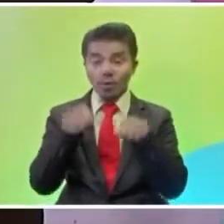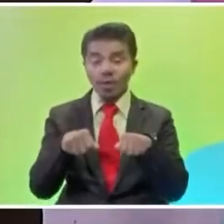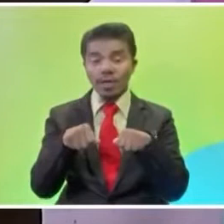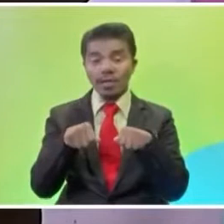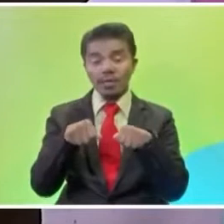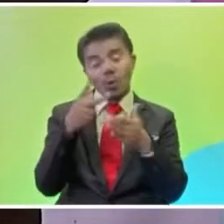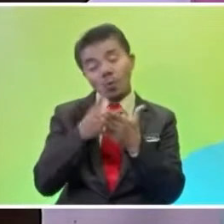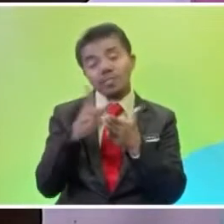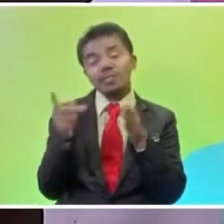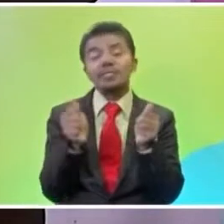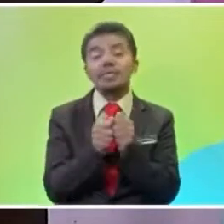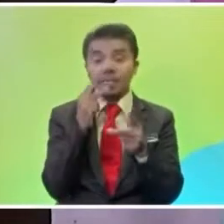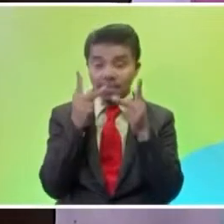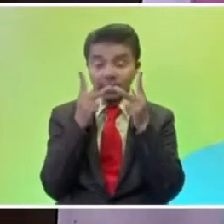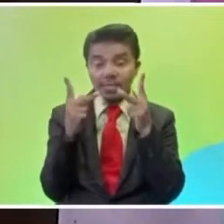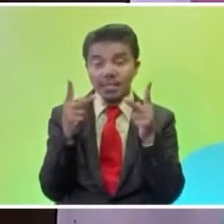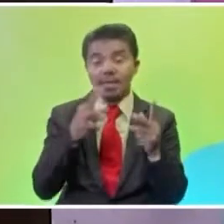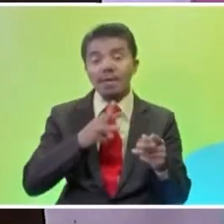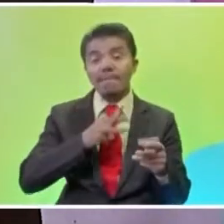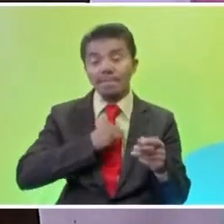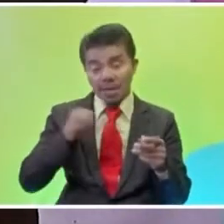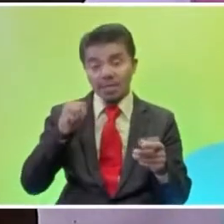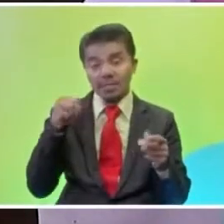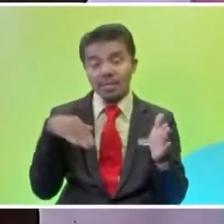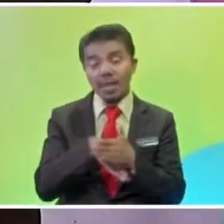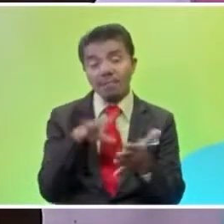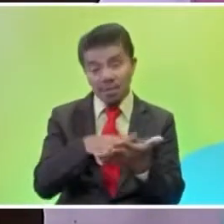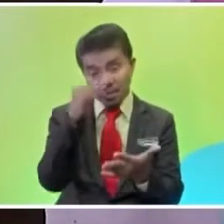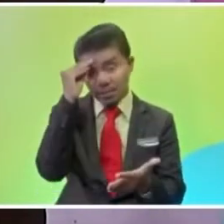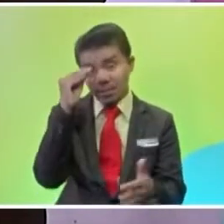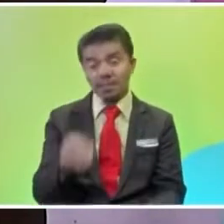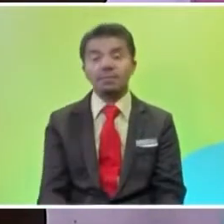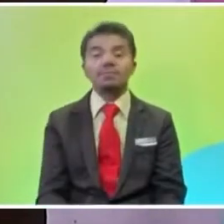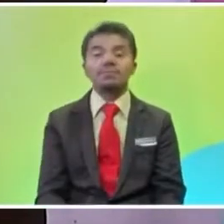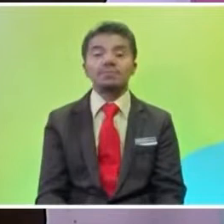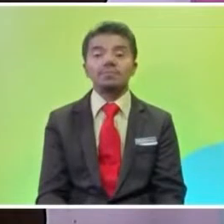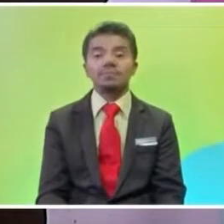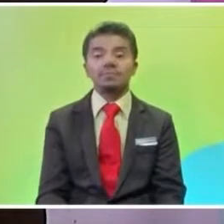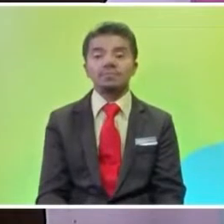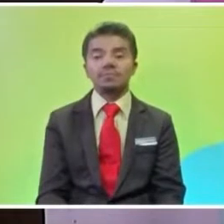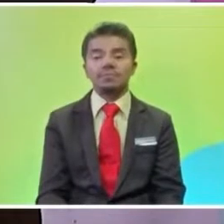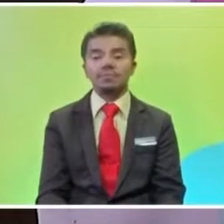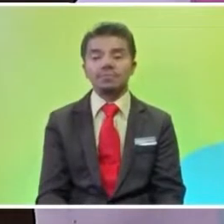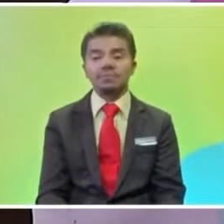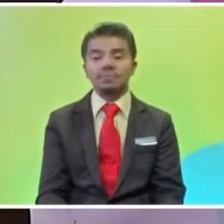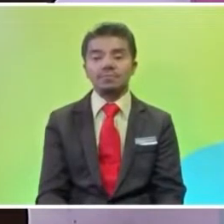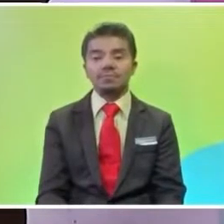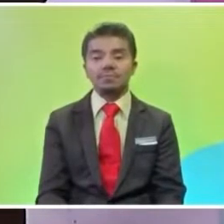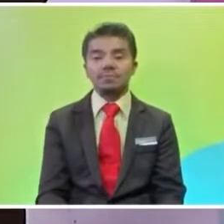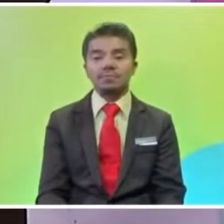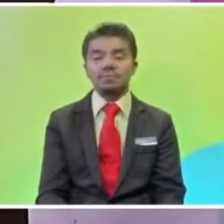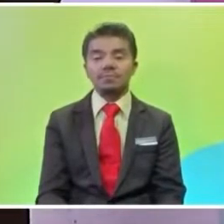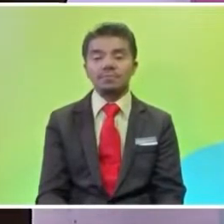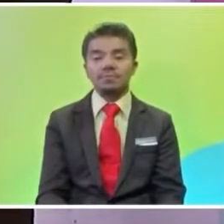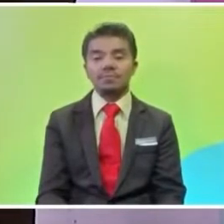fasilitas kepada otot tersebut akan membimbing murid tersebut dari segi Bagaimana menjelaskan istilah paling